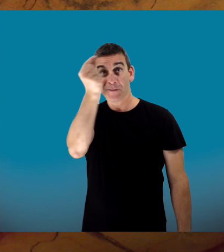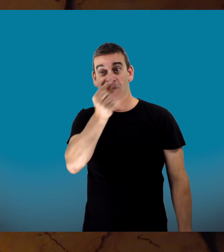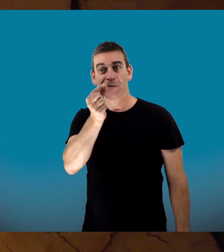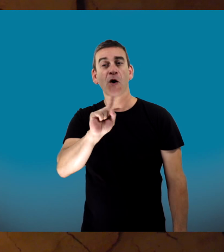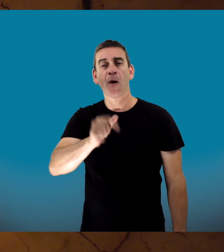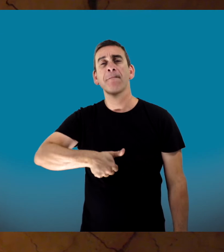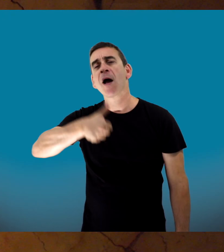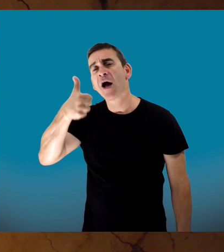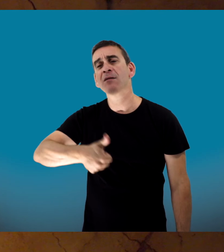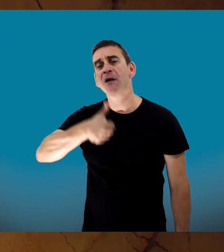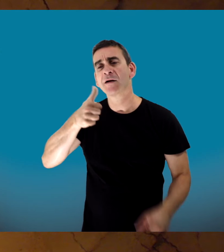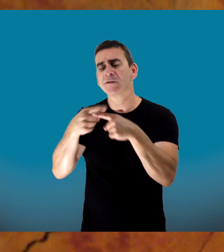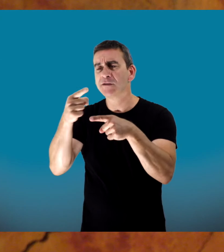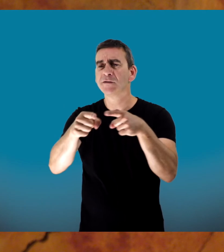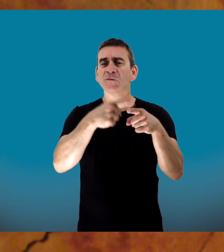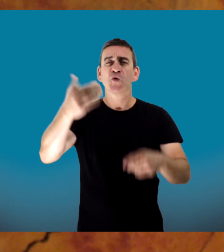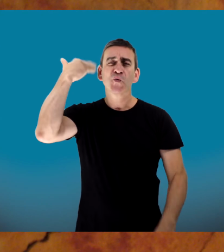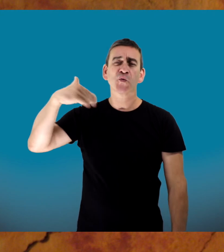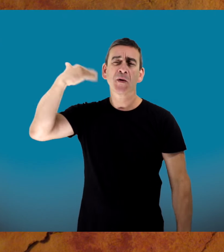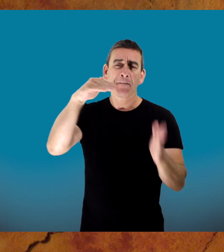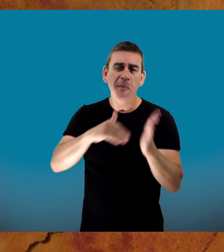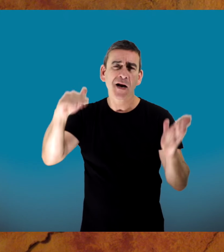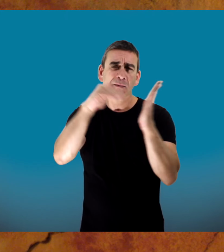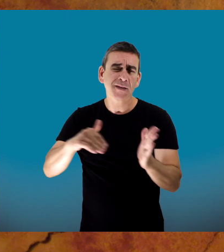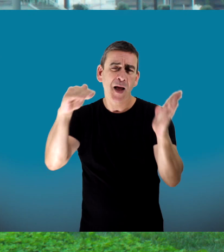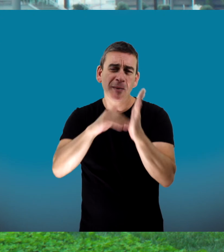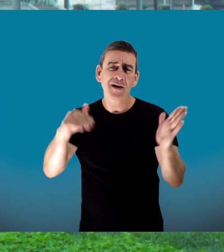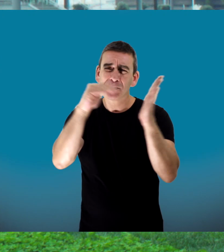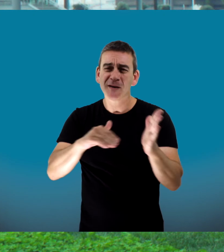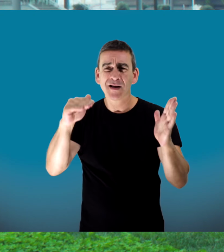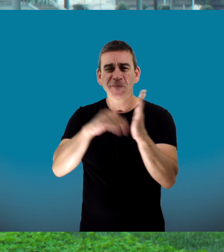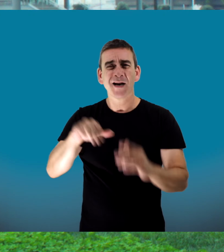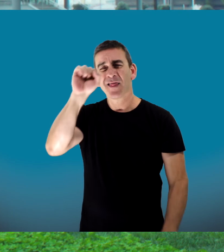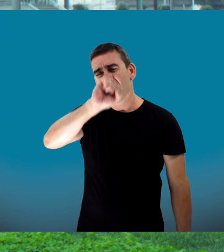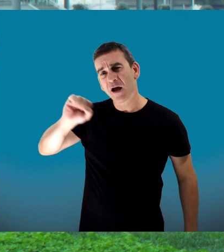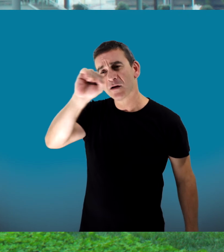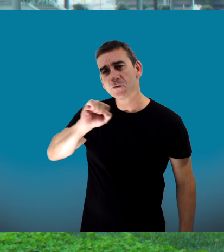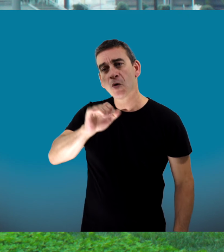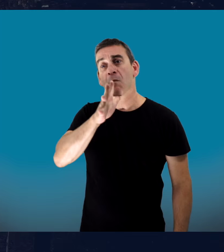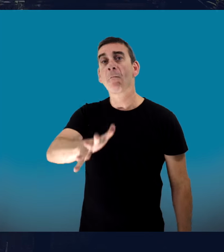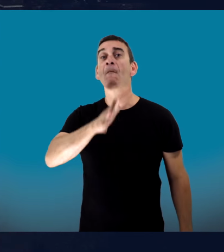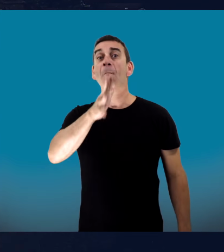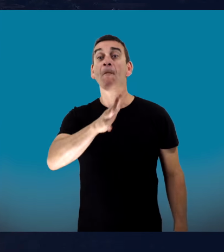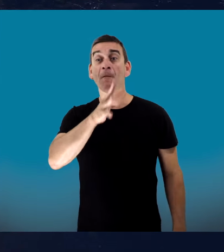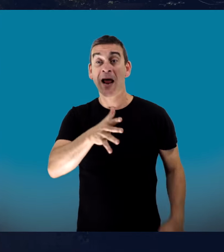'actuellement je peux admirer toute cette histoire. Je peux en faire partie. L'art est présent partout. C'est très émouvant.